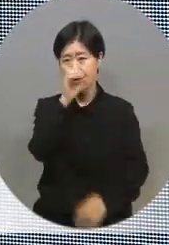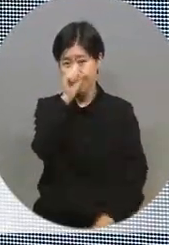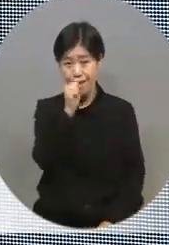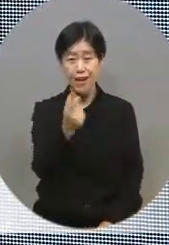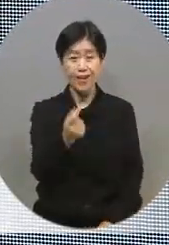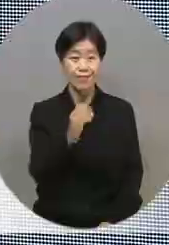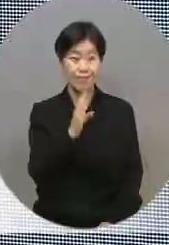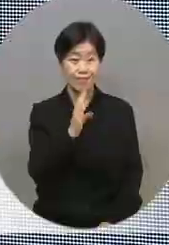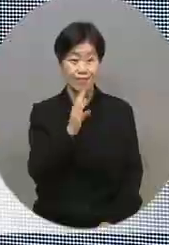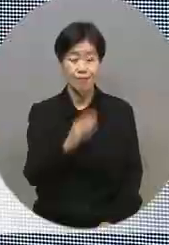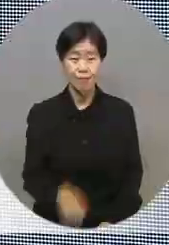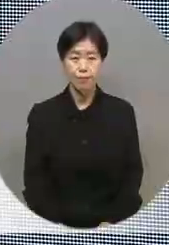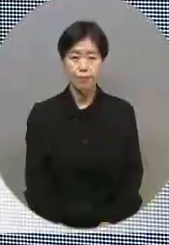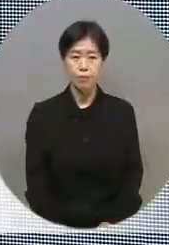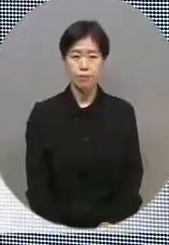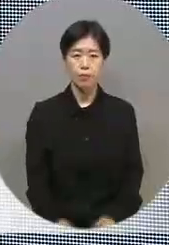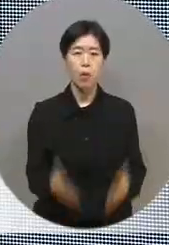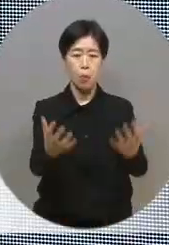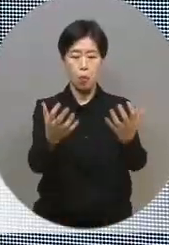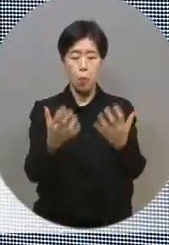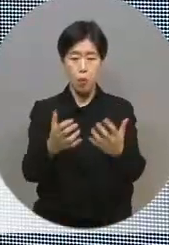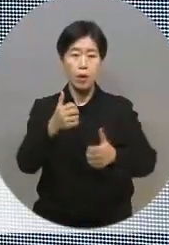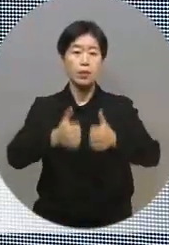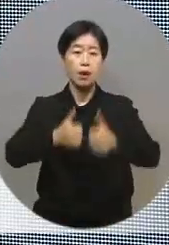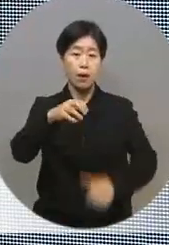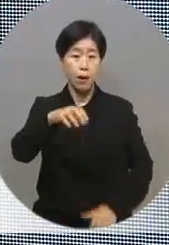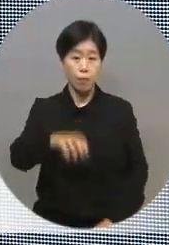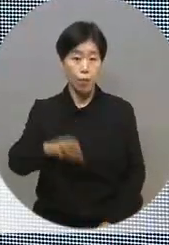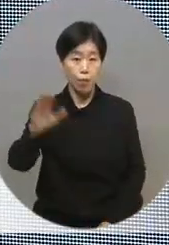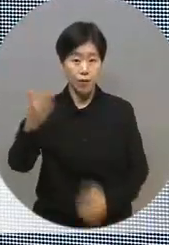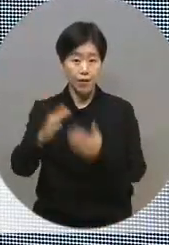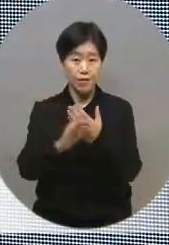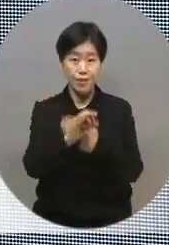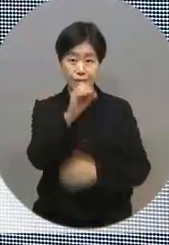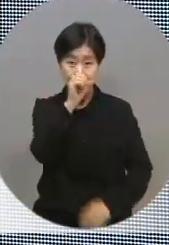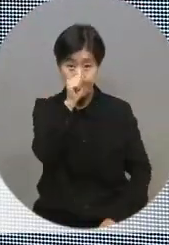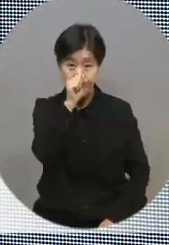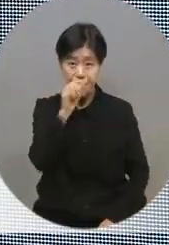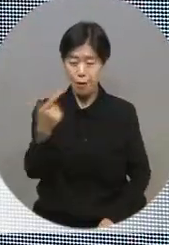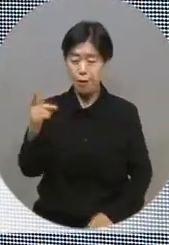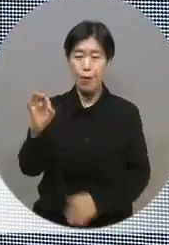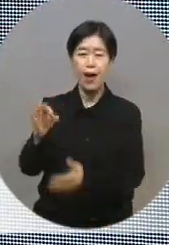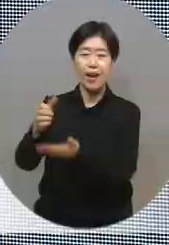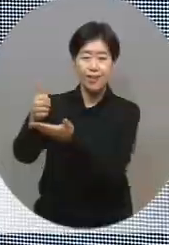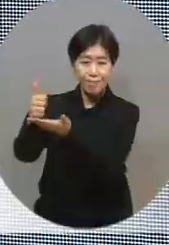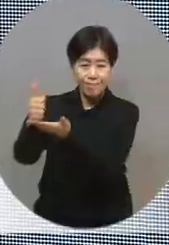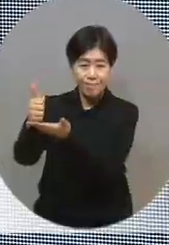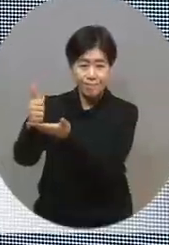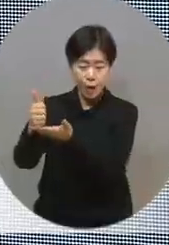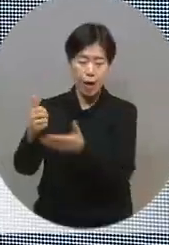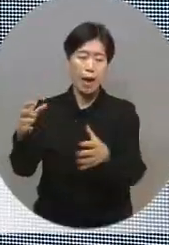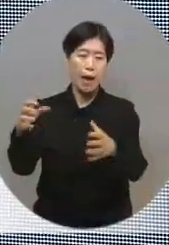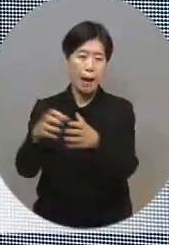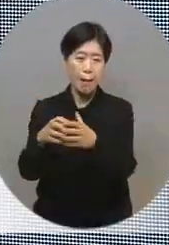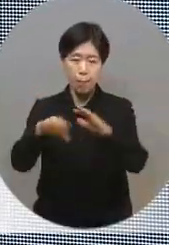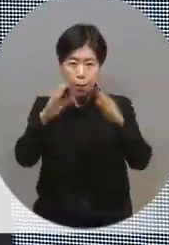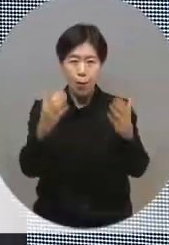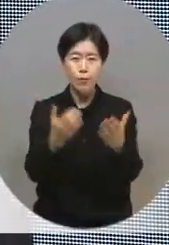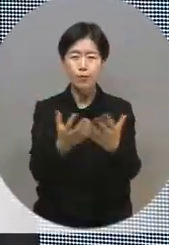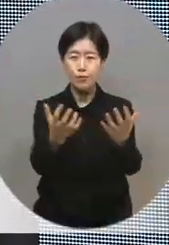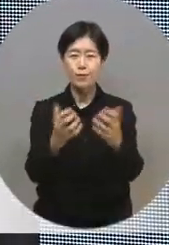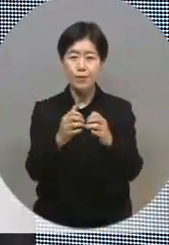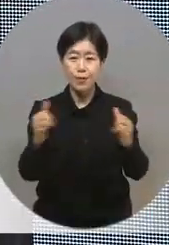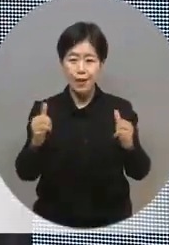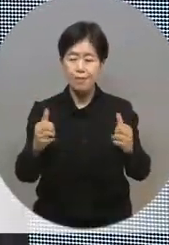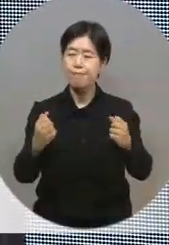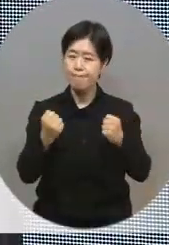그리면서 시합을 하는 그런 장소로 거듭나게 황지은 회장님 이하 여기에 오신 모든 분들이